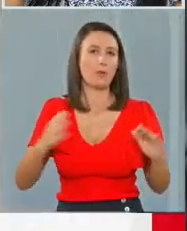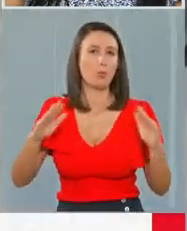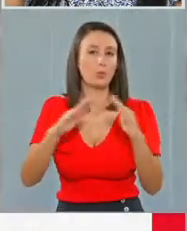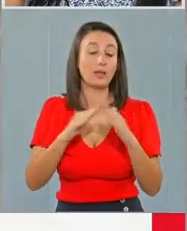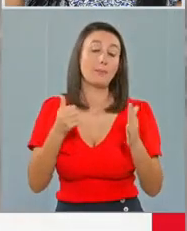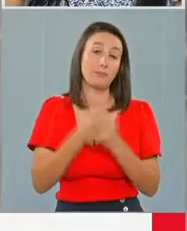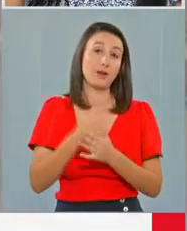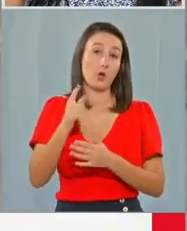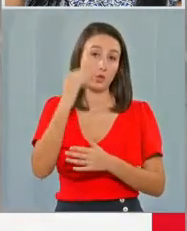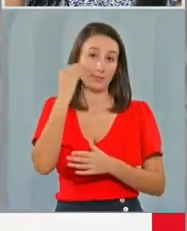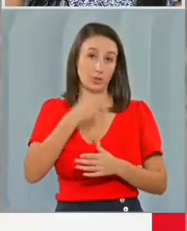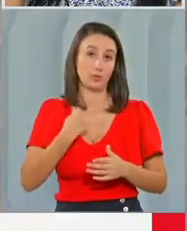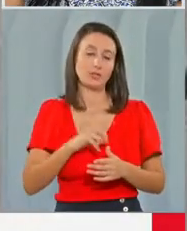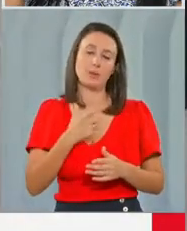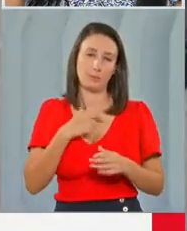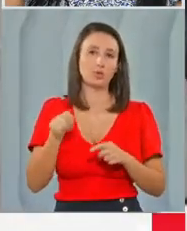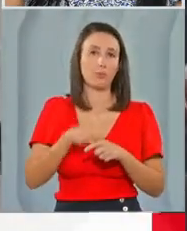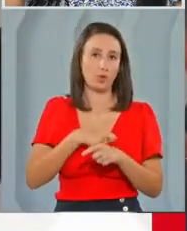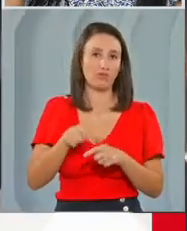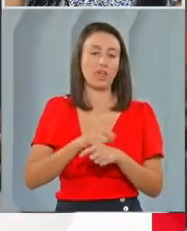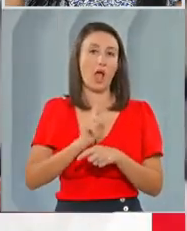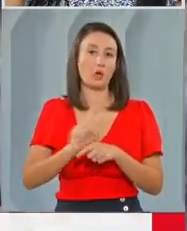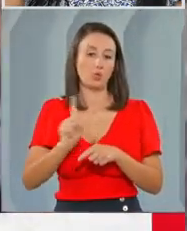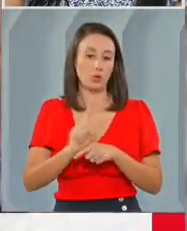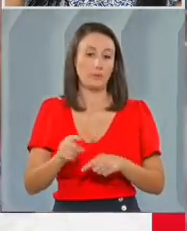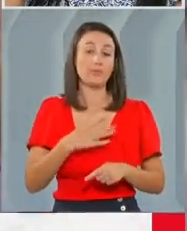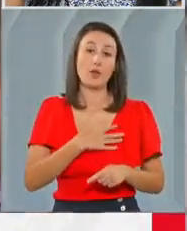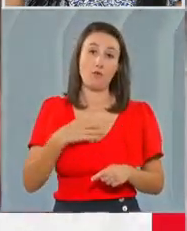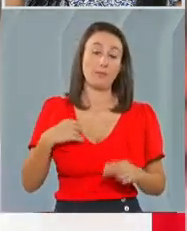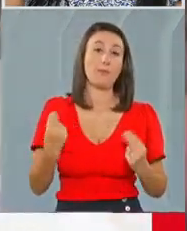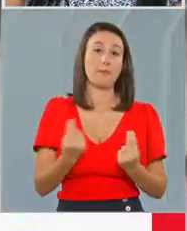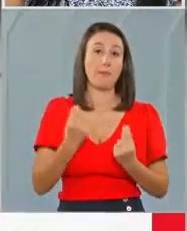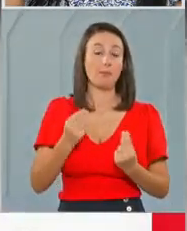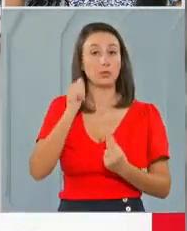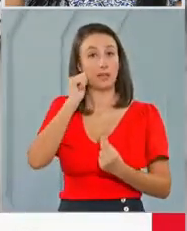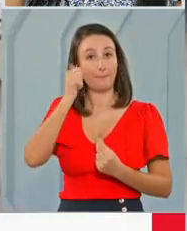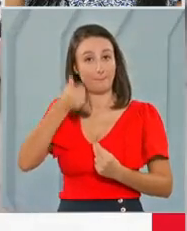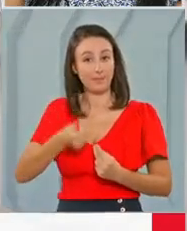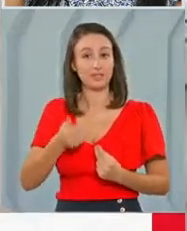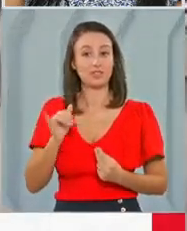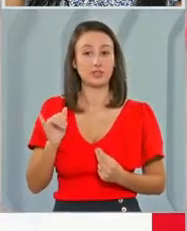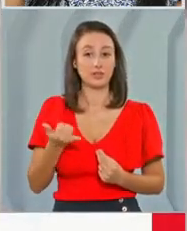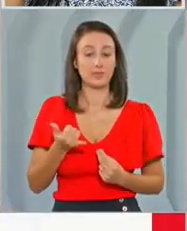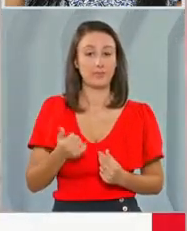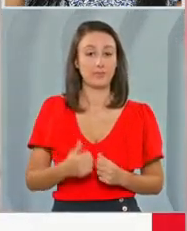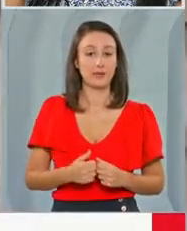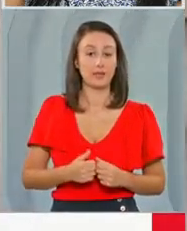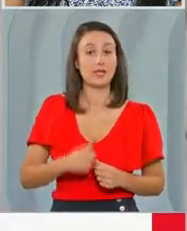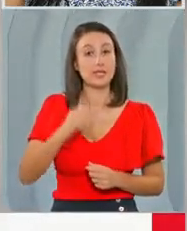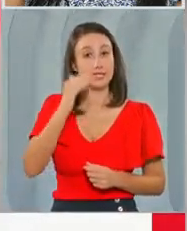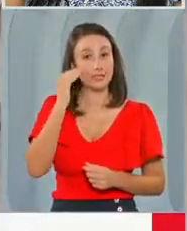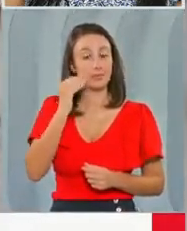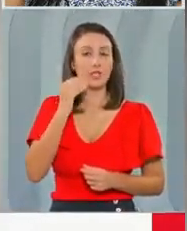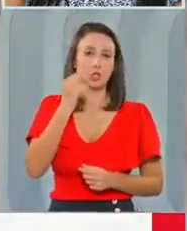weekend se mai pot schimba lucrurile. O vreme mai bunicică așa de mâine încolo, iar